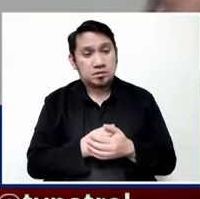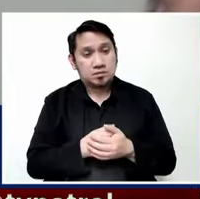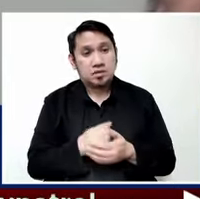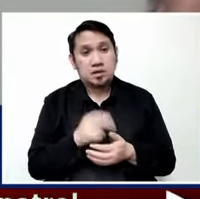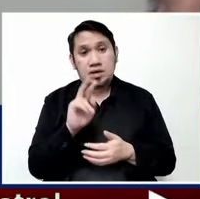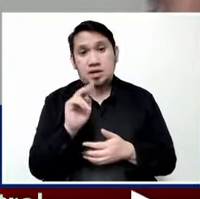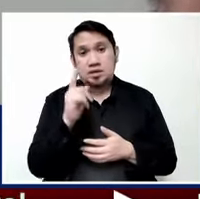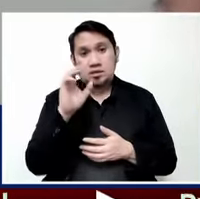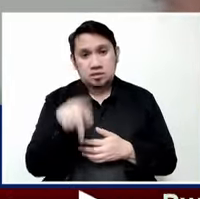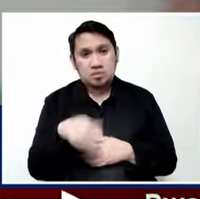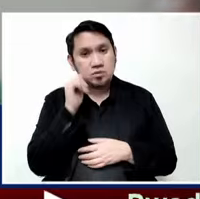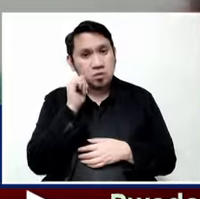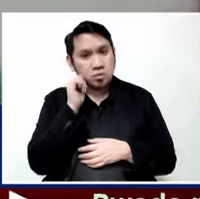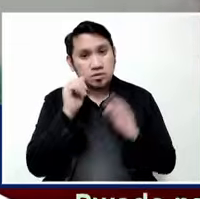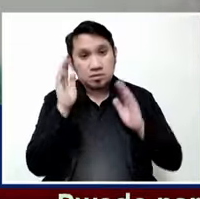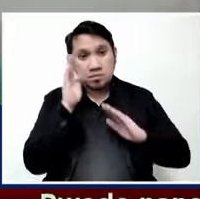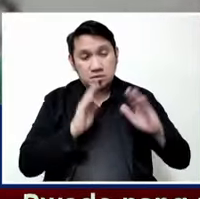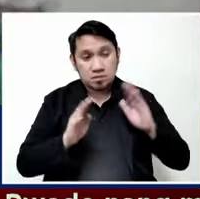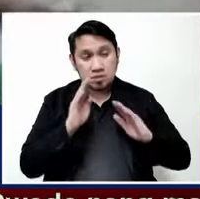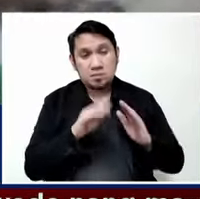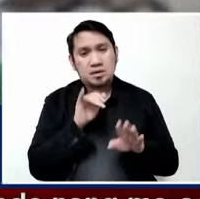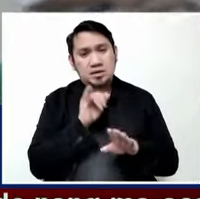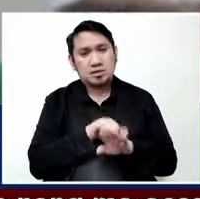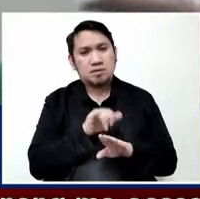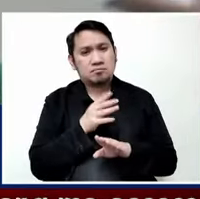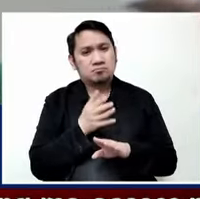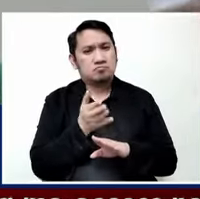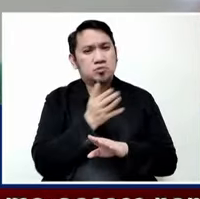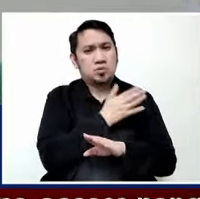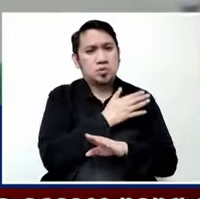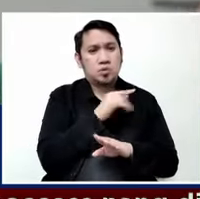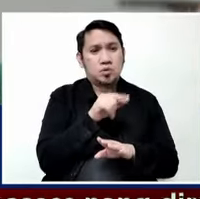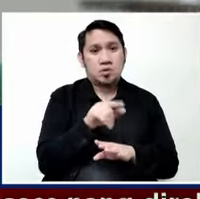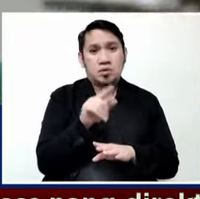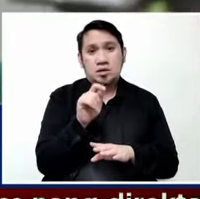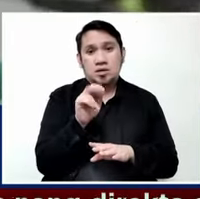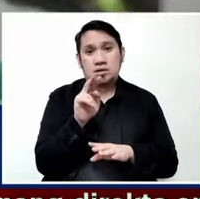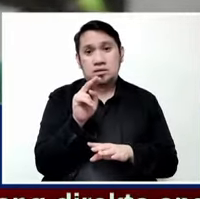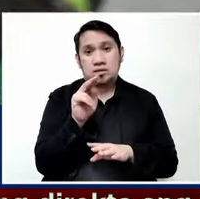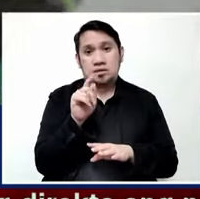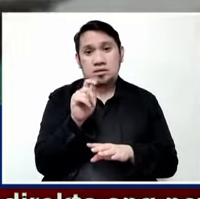So during those times, Transco has always been